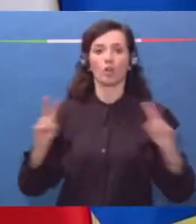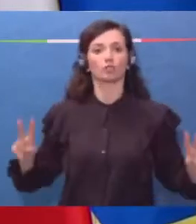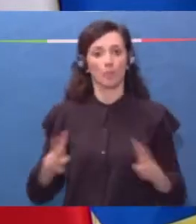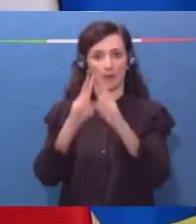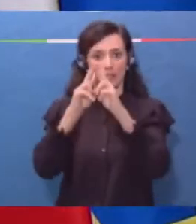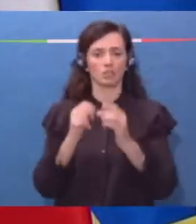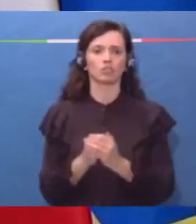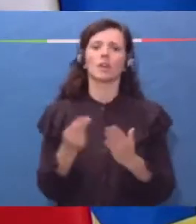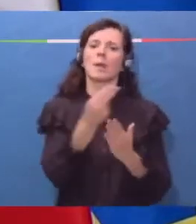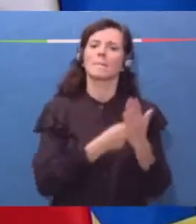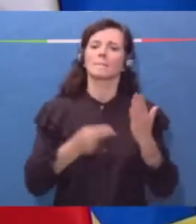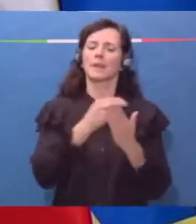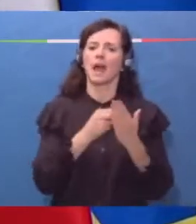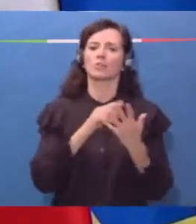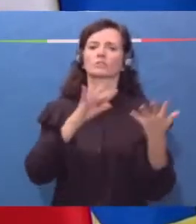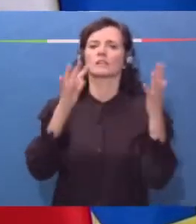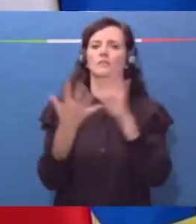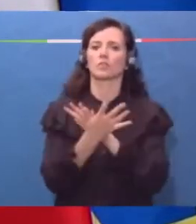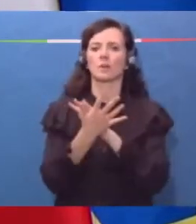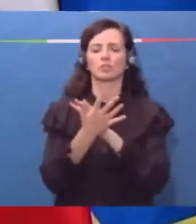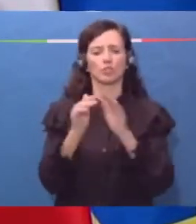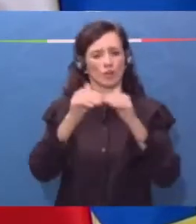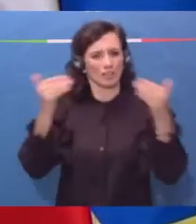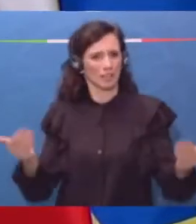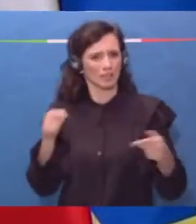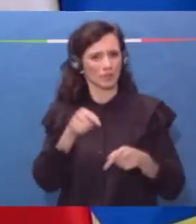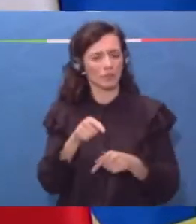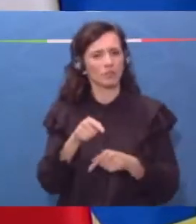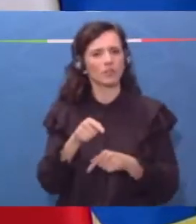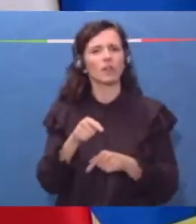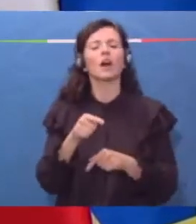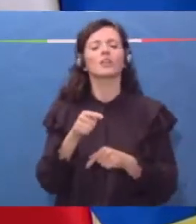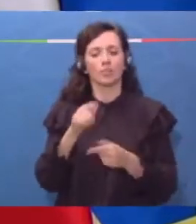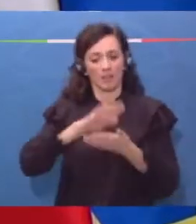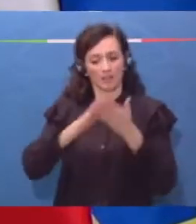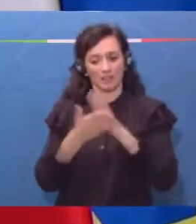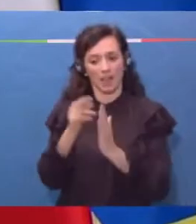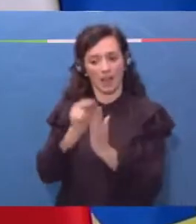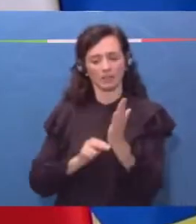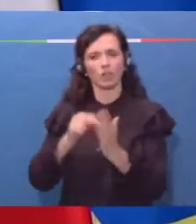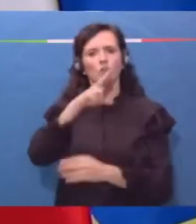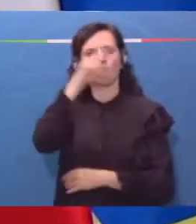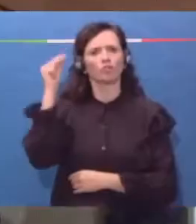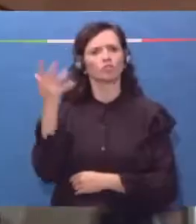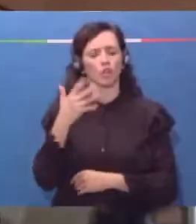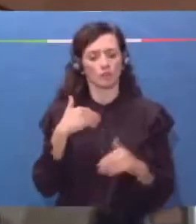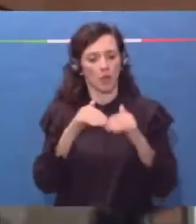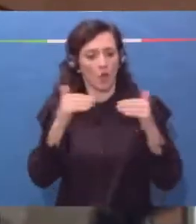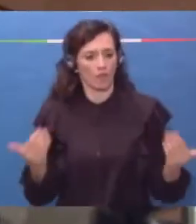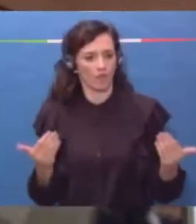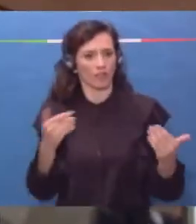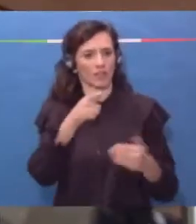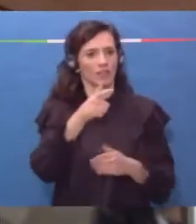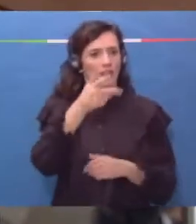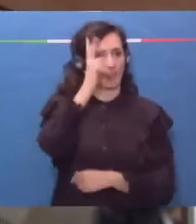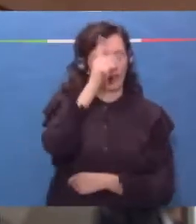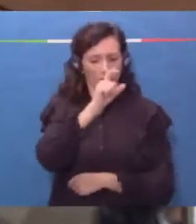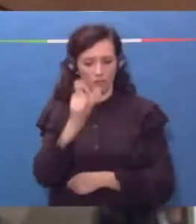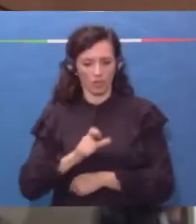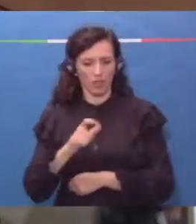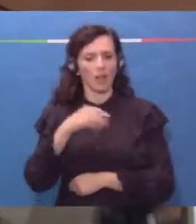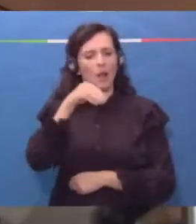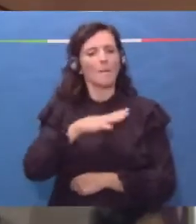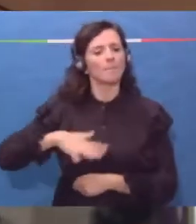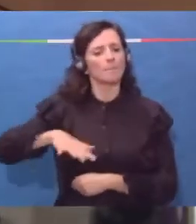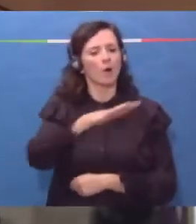cooperazione transfrontaliera, questo trattato consente in modo solenne di riconoscere il confine tra i nostri due paesi come luogo di interesse condiviso che deve